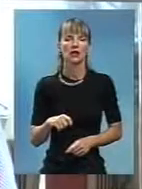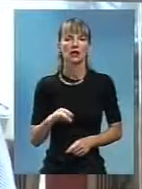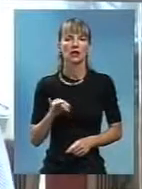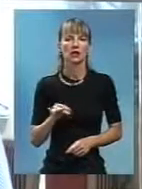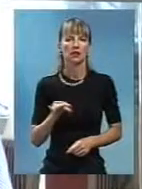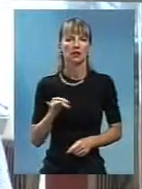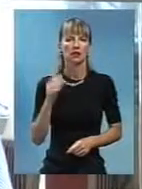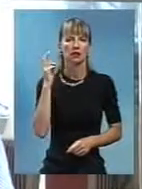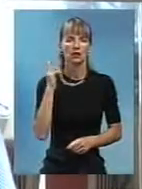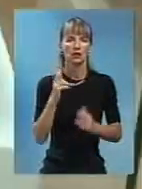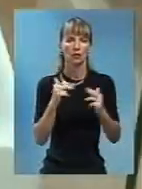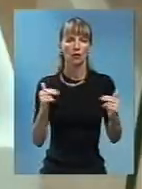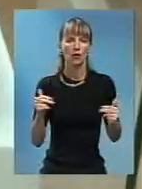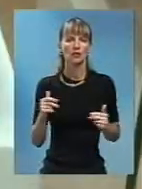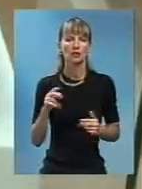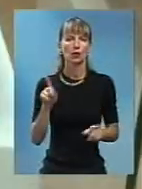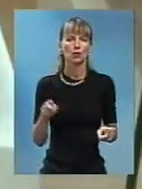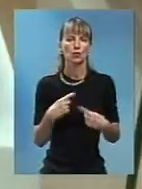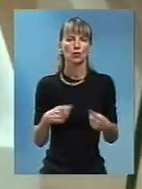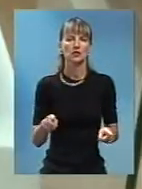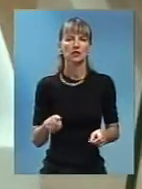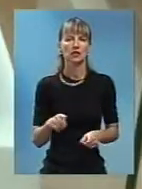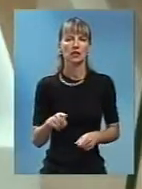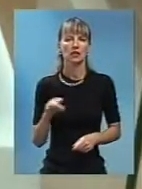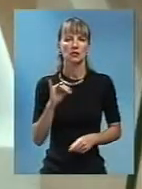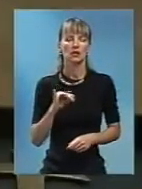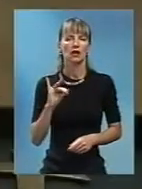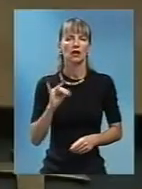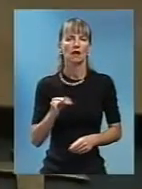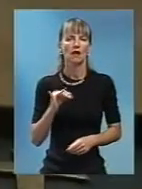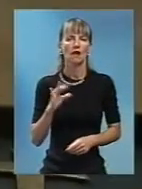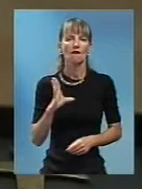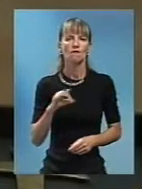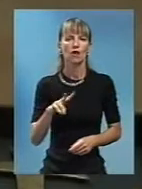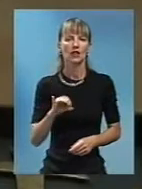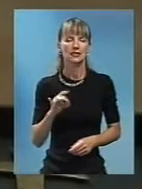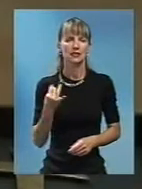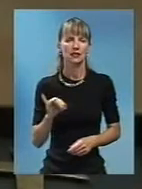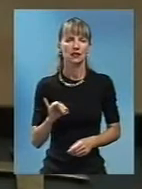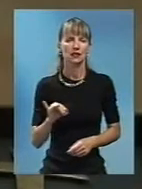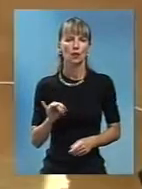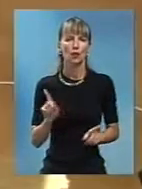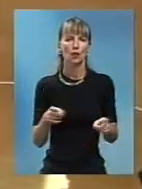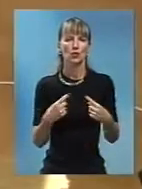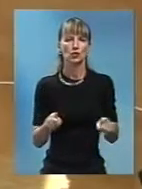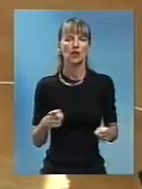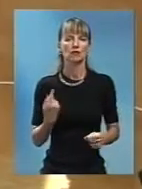і Дніпровський музей історії Христа, і Волинський обласний краєзнавчий музей,